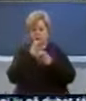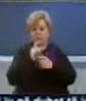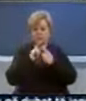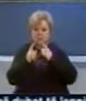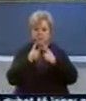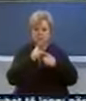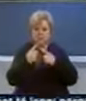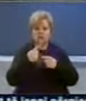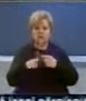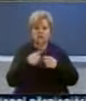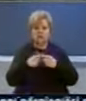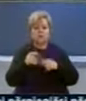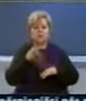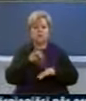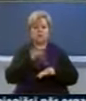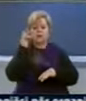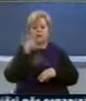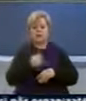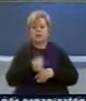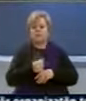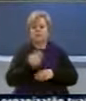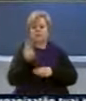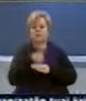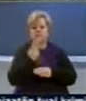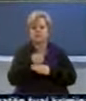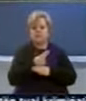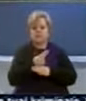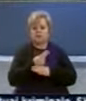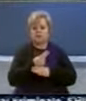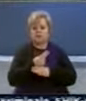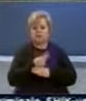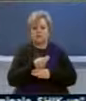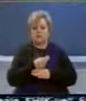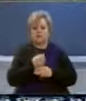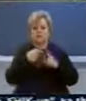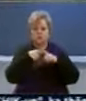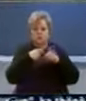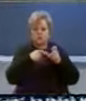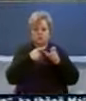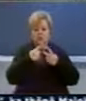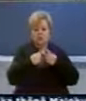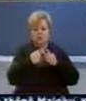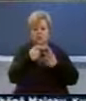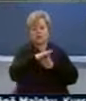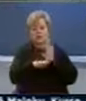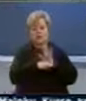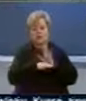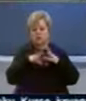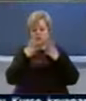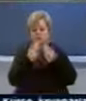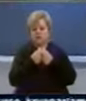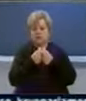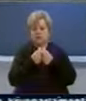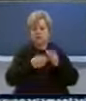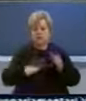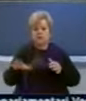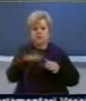çështje cilat prekin pavarësinë qoftë atë kushtetuese, ligjore dhe mbi të gjitha